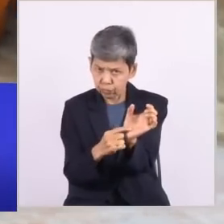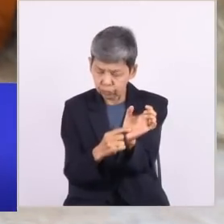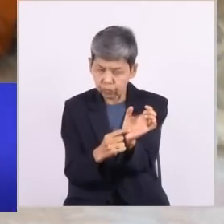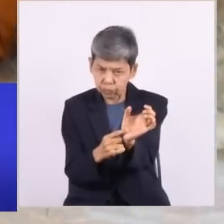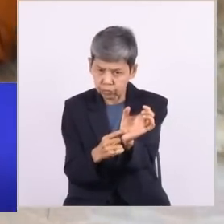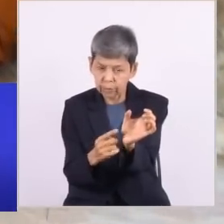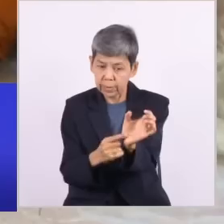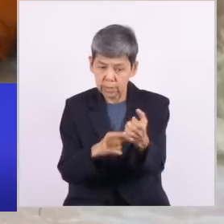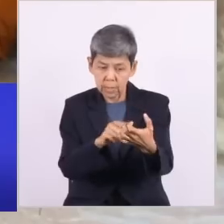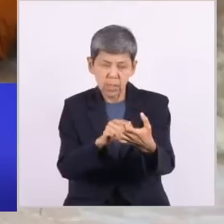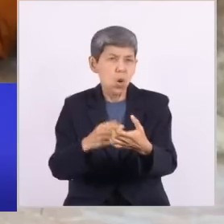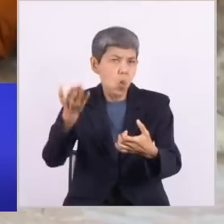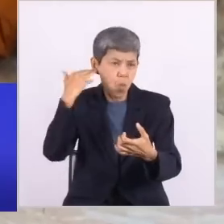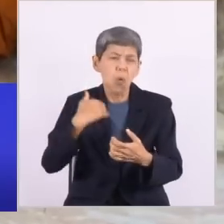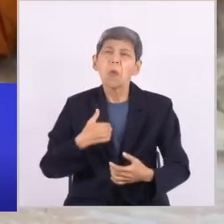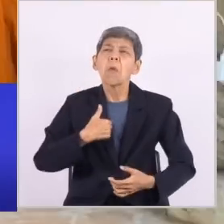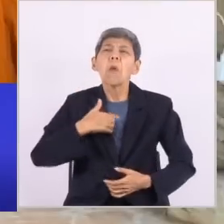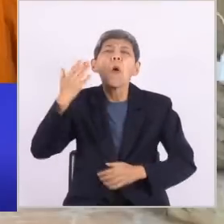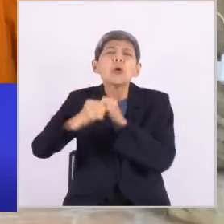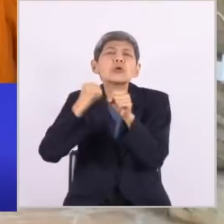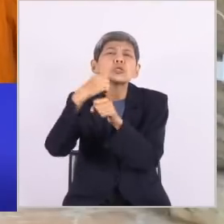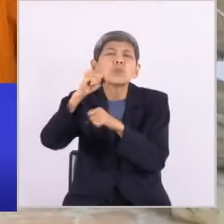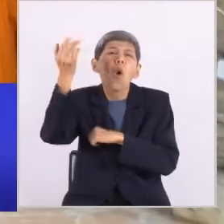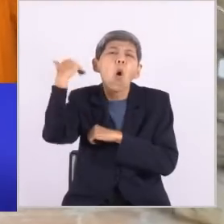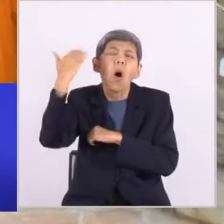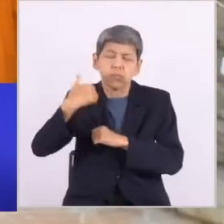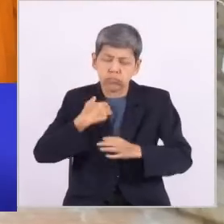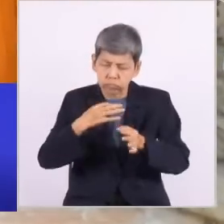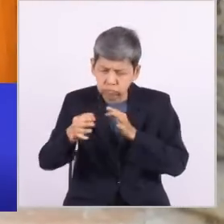ว่าคลิปเนี่ยเกิดขึ้นมานานเป็น10ปีแล้วนะแล้วก็อธิบายบอก